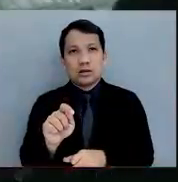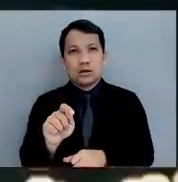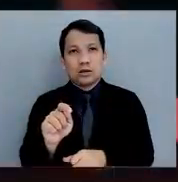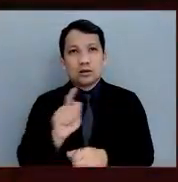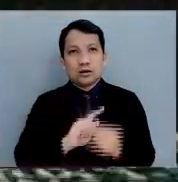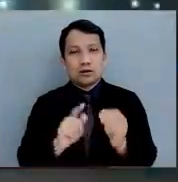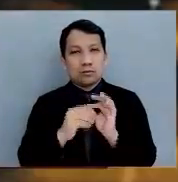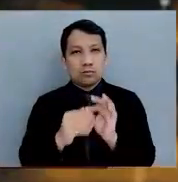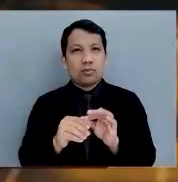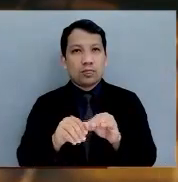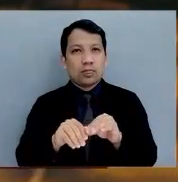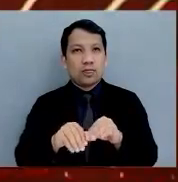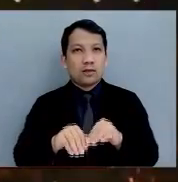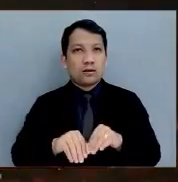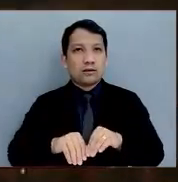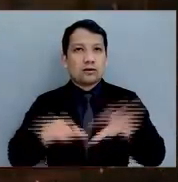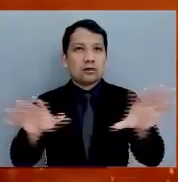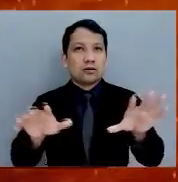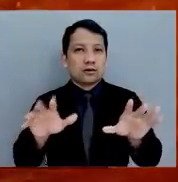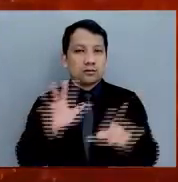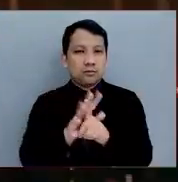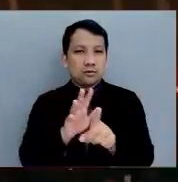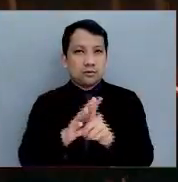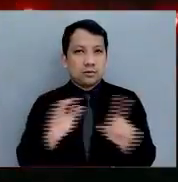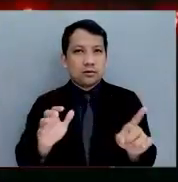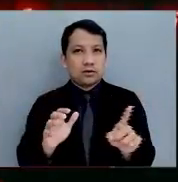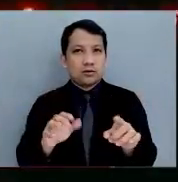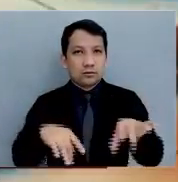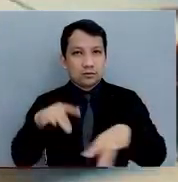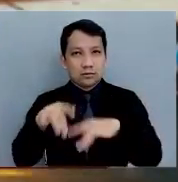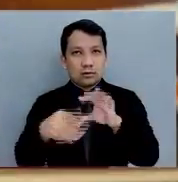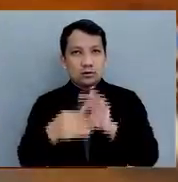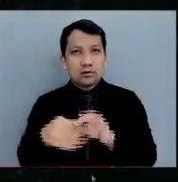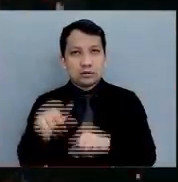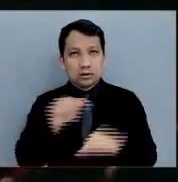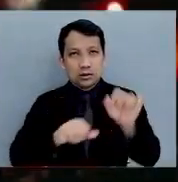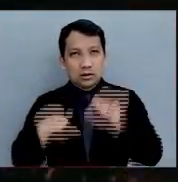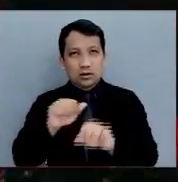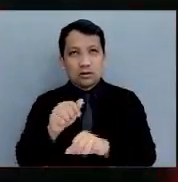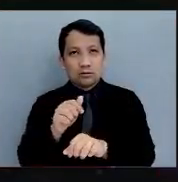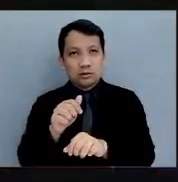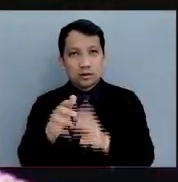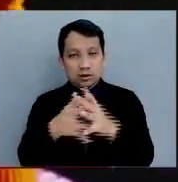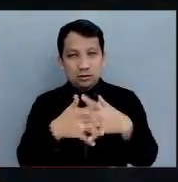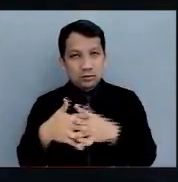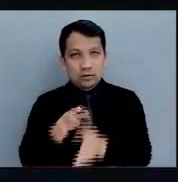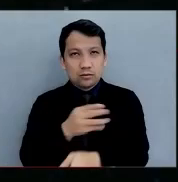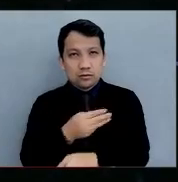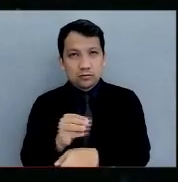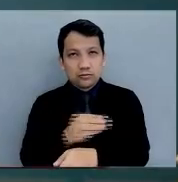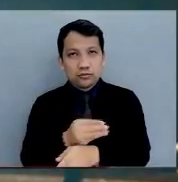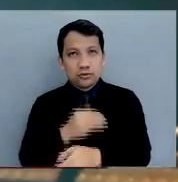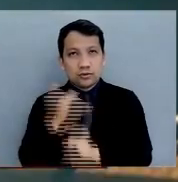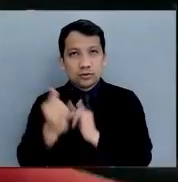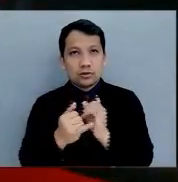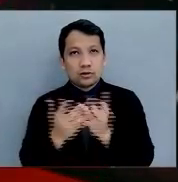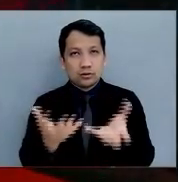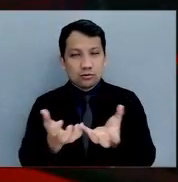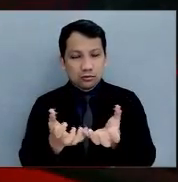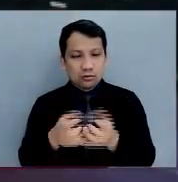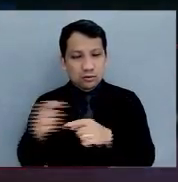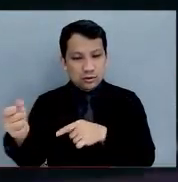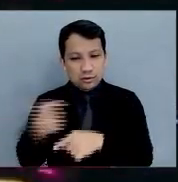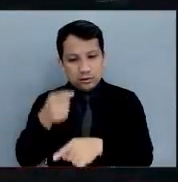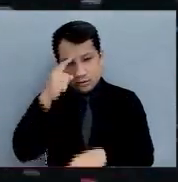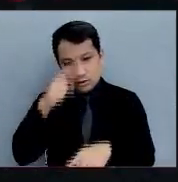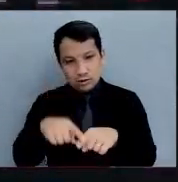ang lumalaking fanbase at kontribusyon ng American singers sa music industry, kaya sila nag-hire ng